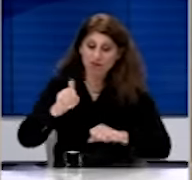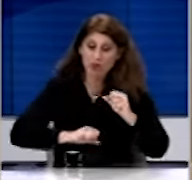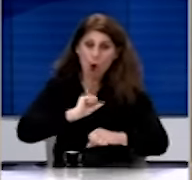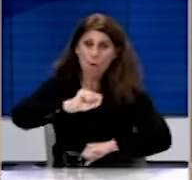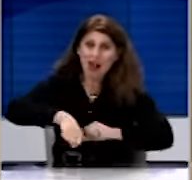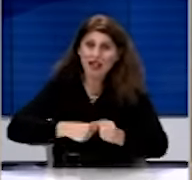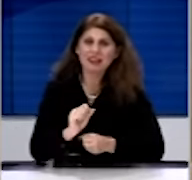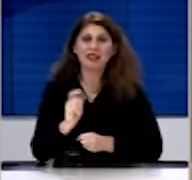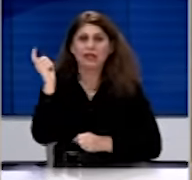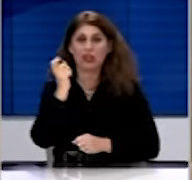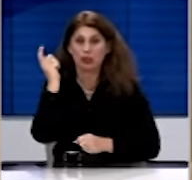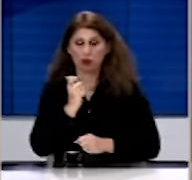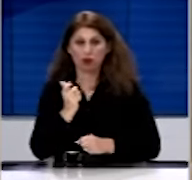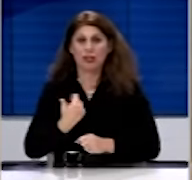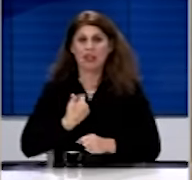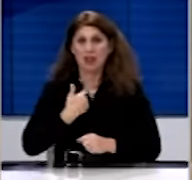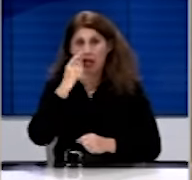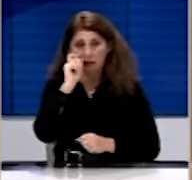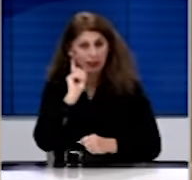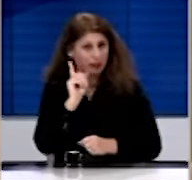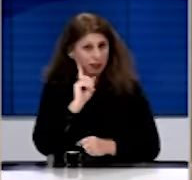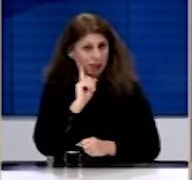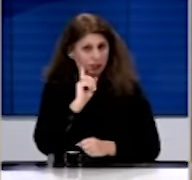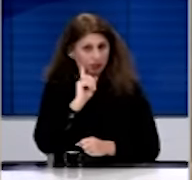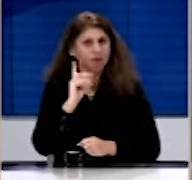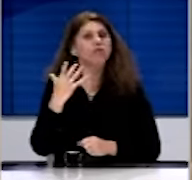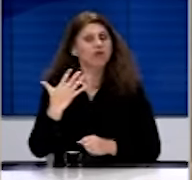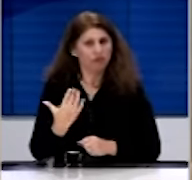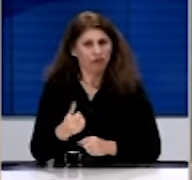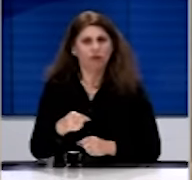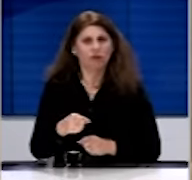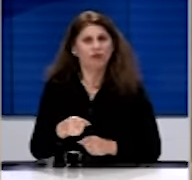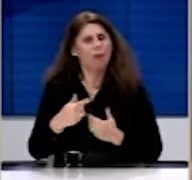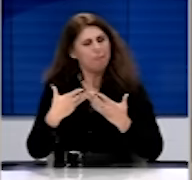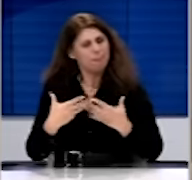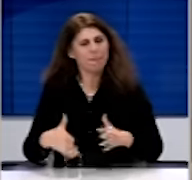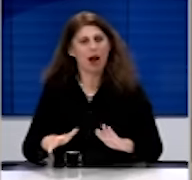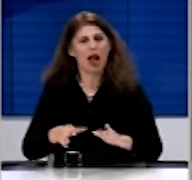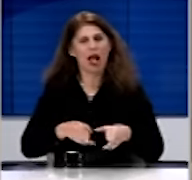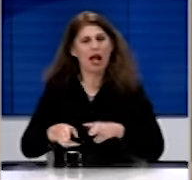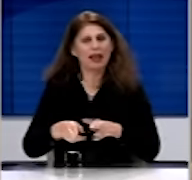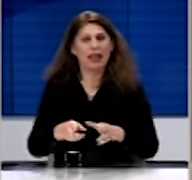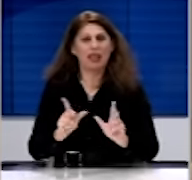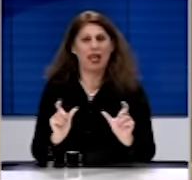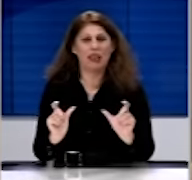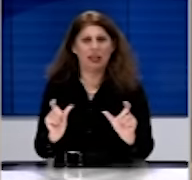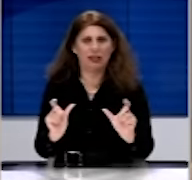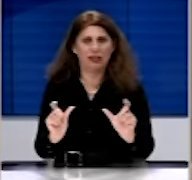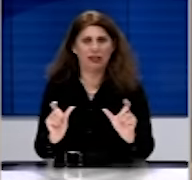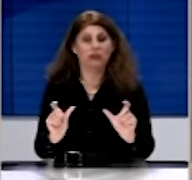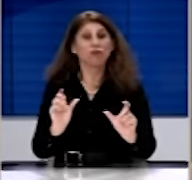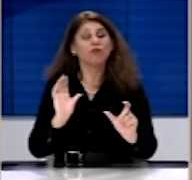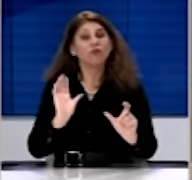οι συνταξιούχοι, οι νέοι και οι νέες που αποτελούν ήδη τα ριάκια της αντίστασης, τα